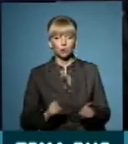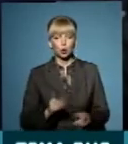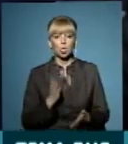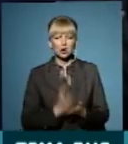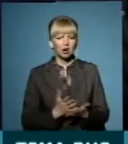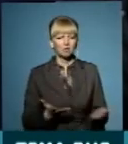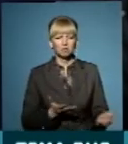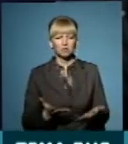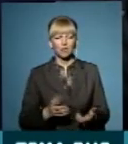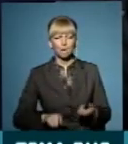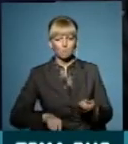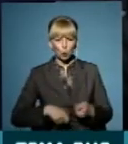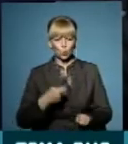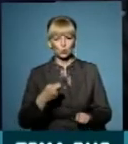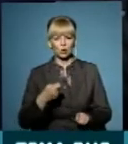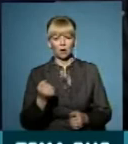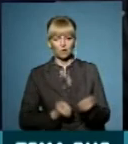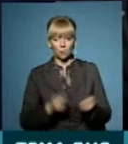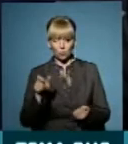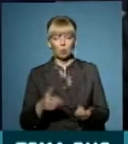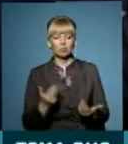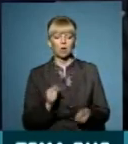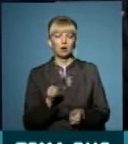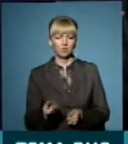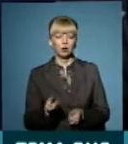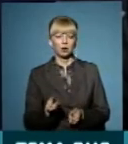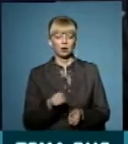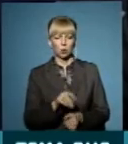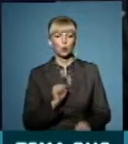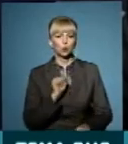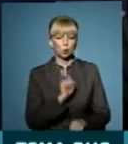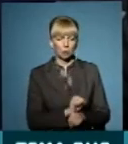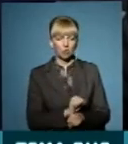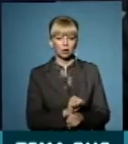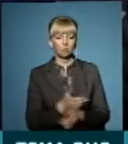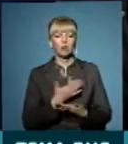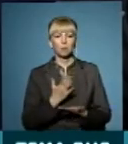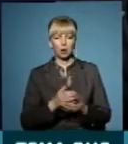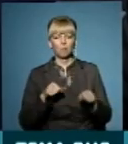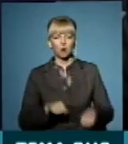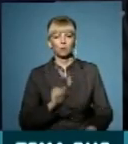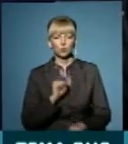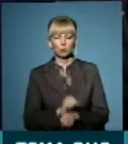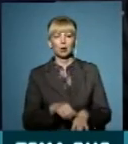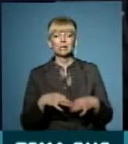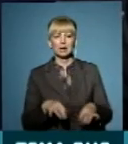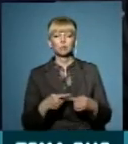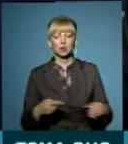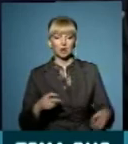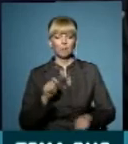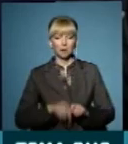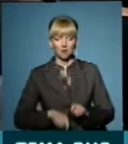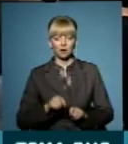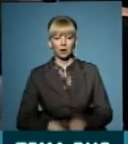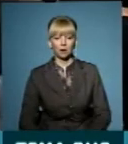є якісь порушення водієм, да, він його зупиняє. Ми маємо право зупиняти транспортні засоби і